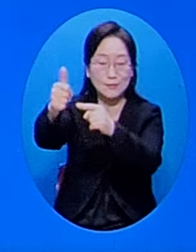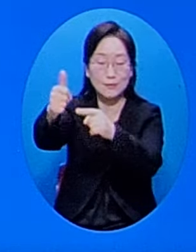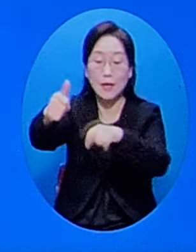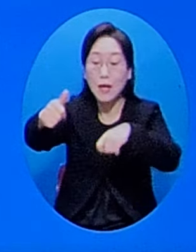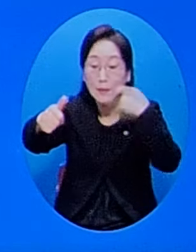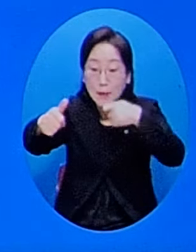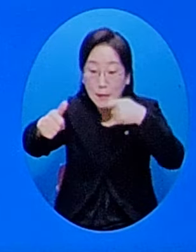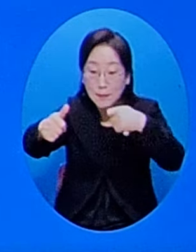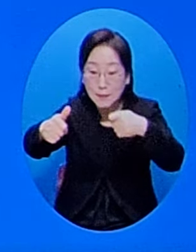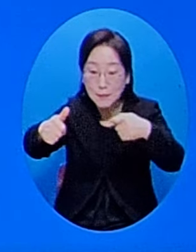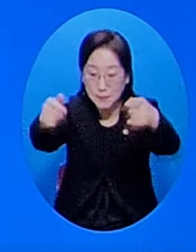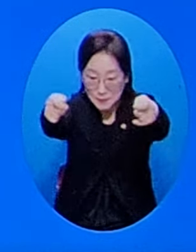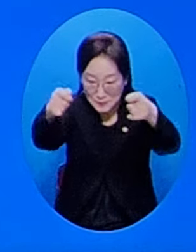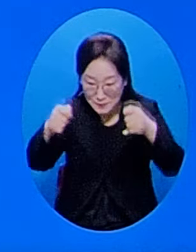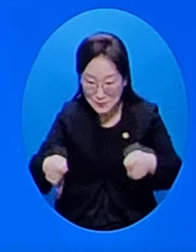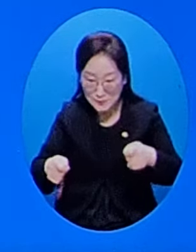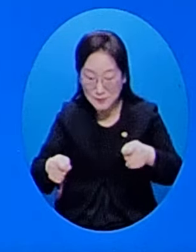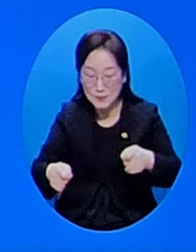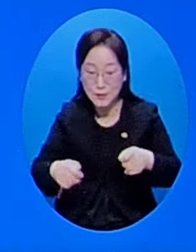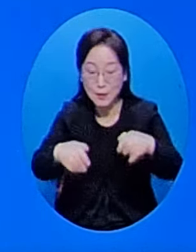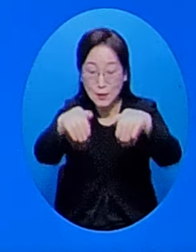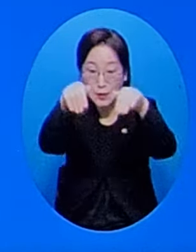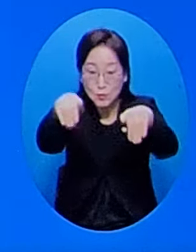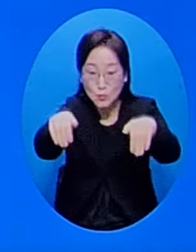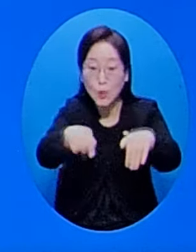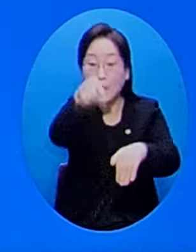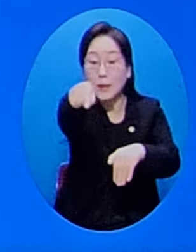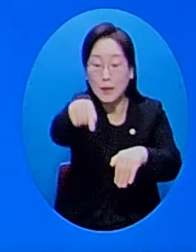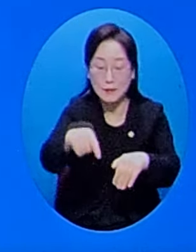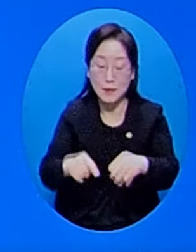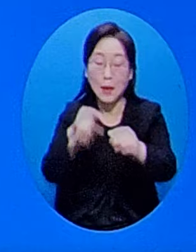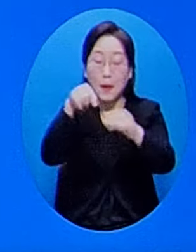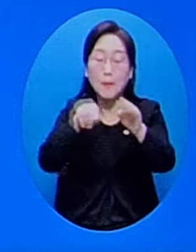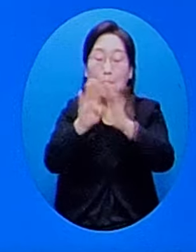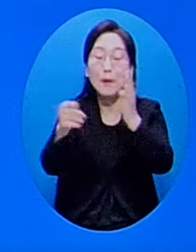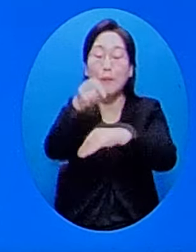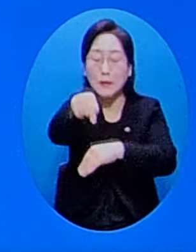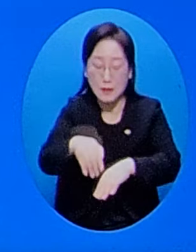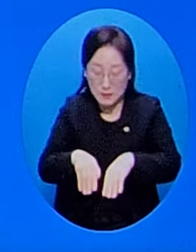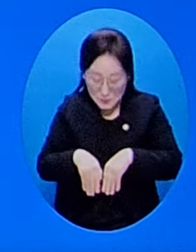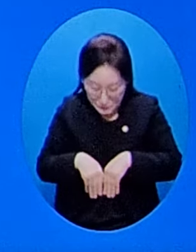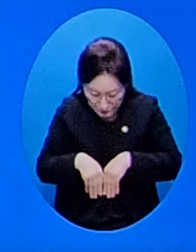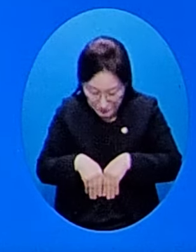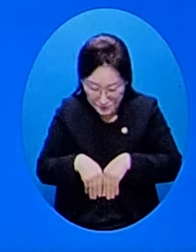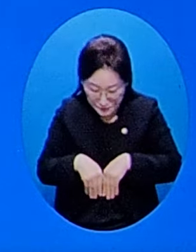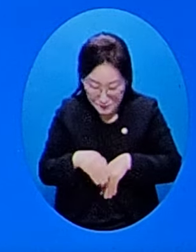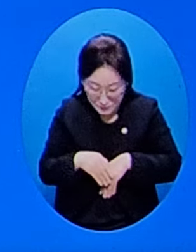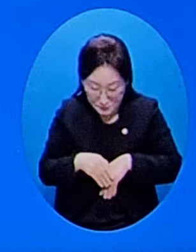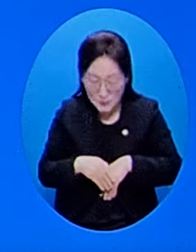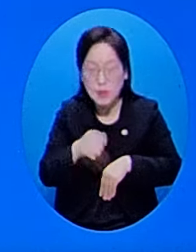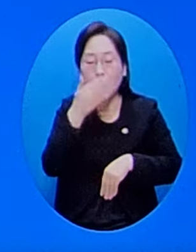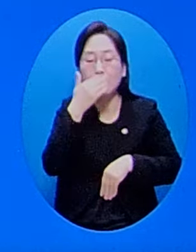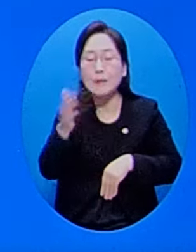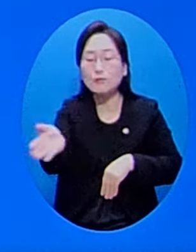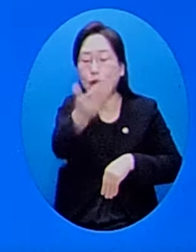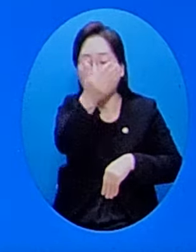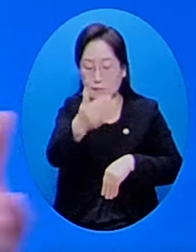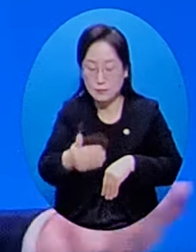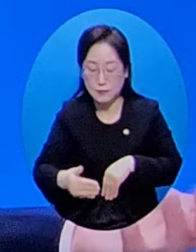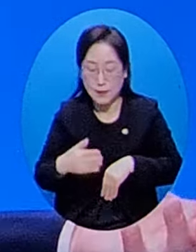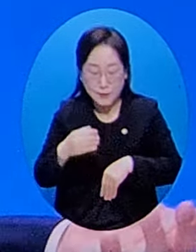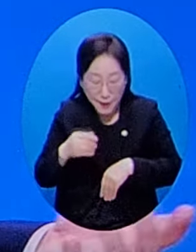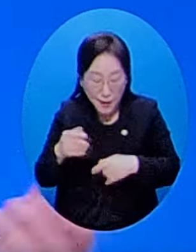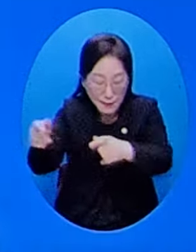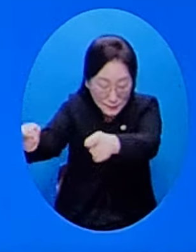식사상이 올라가면 문 밖에서 두 손 목으로 기다렸다가 식사상에서 식사를 물러라 그럼 들어가서 상을